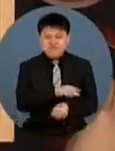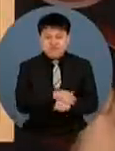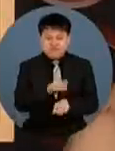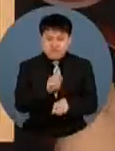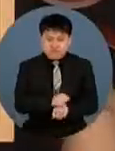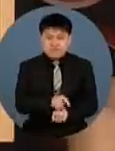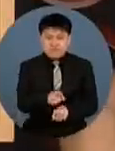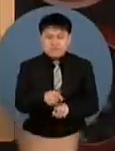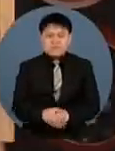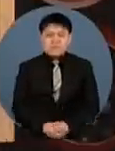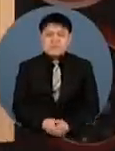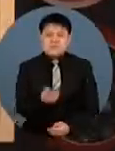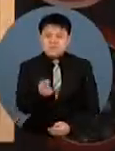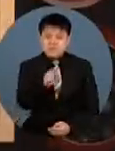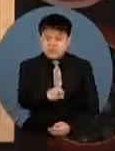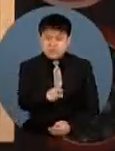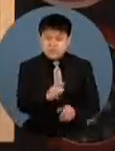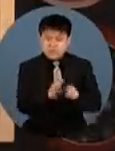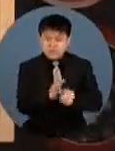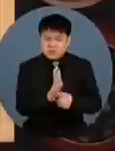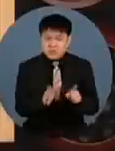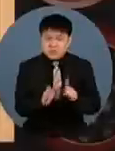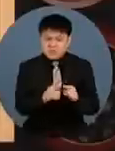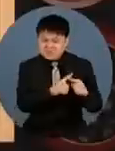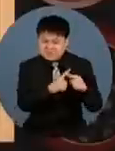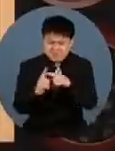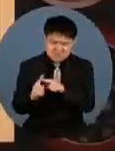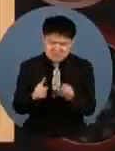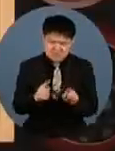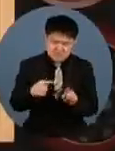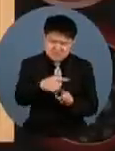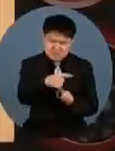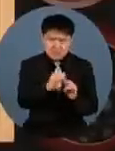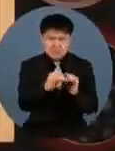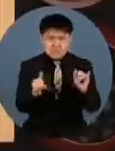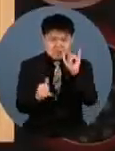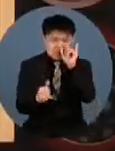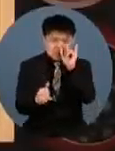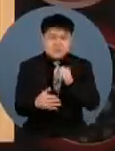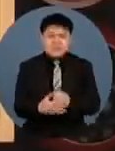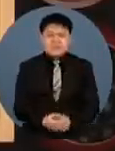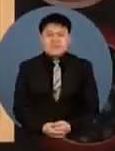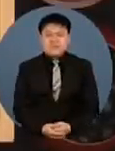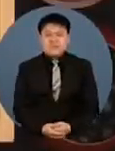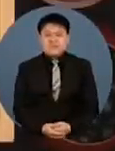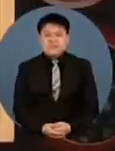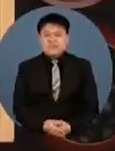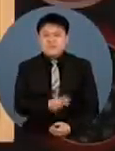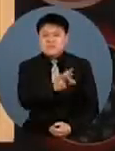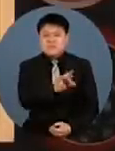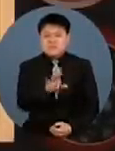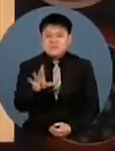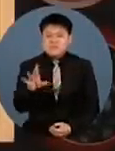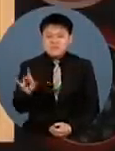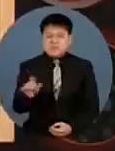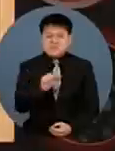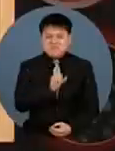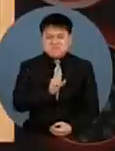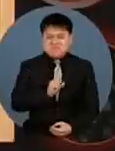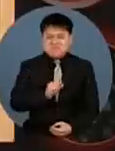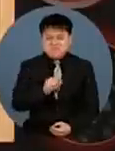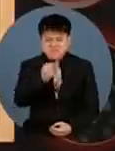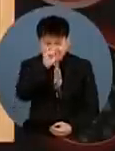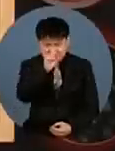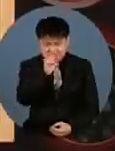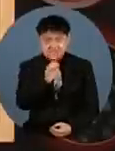네, 사실 저렇게 붙일 때요. 무조건 젖히는 분들도 계시는데요. 하지만 가끔은 저렇게 참아두는 게 좋은 행마죠.